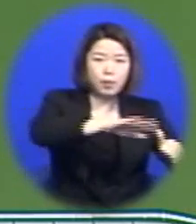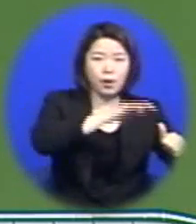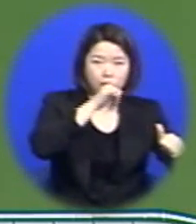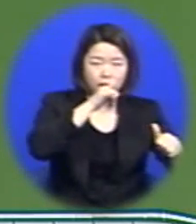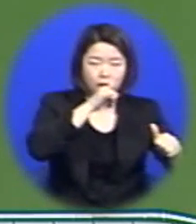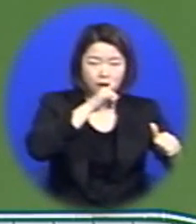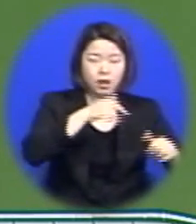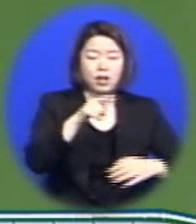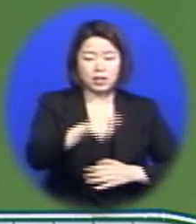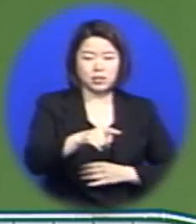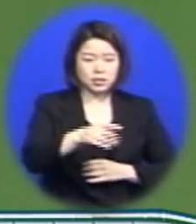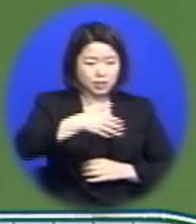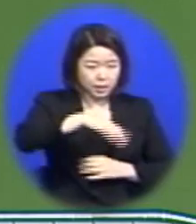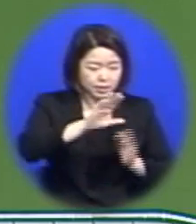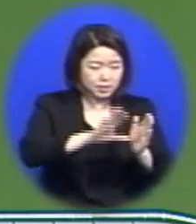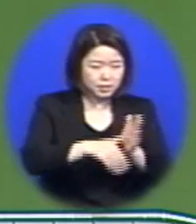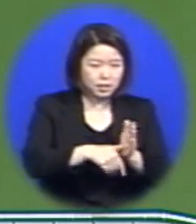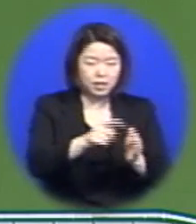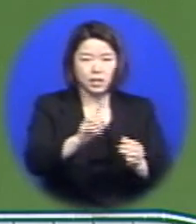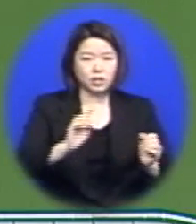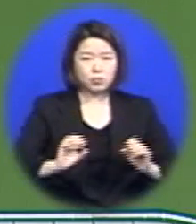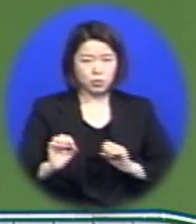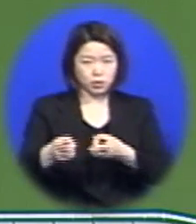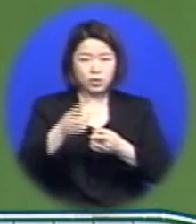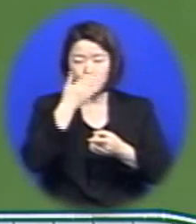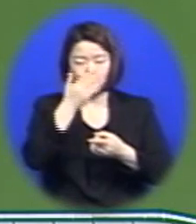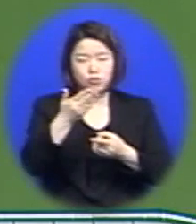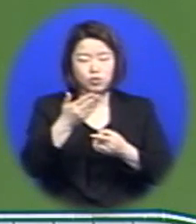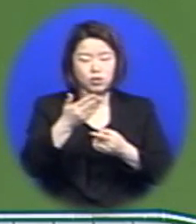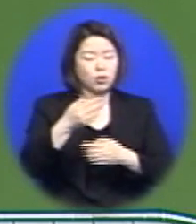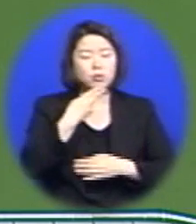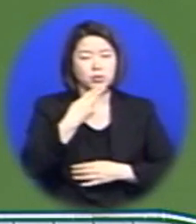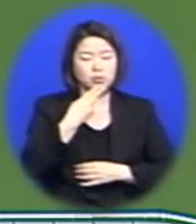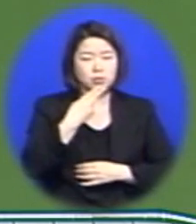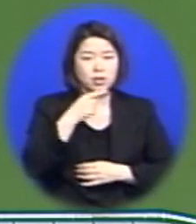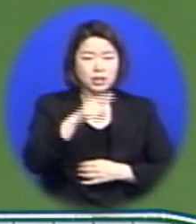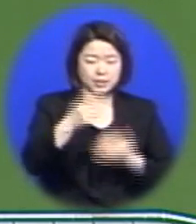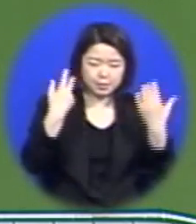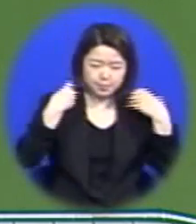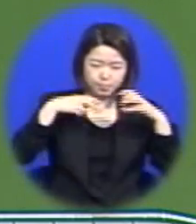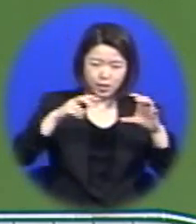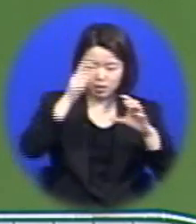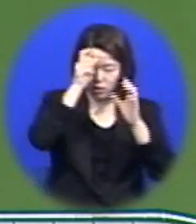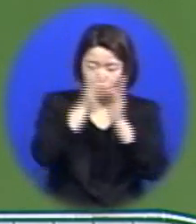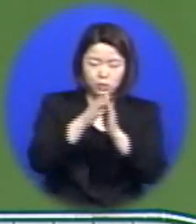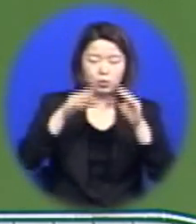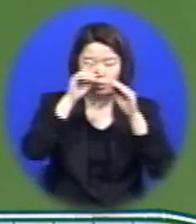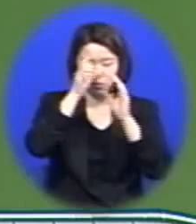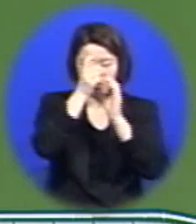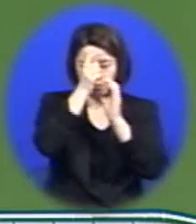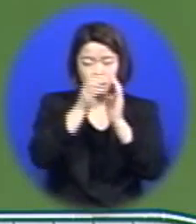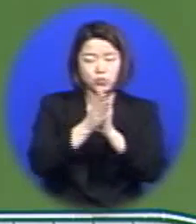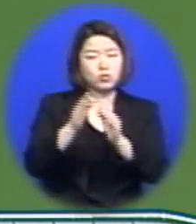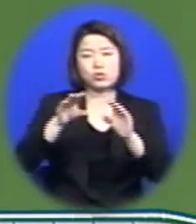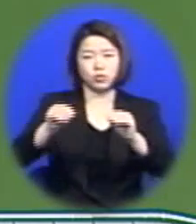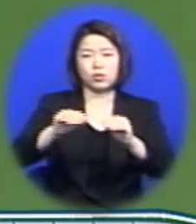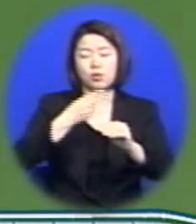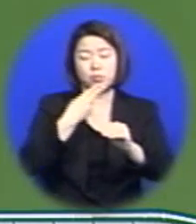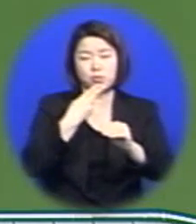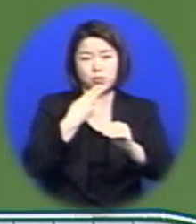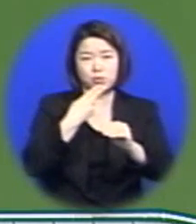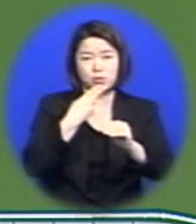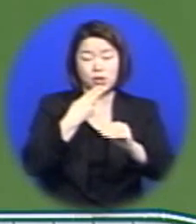쉬지 않았다 그랬습니다 그게 이스라엘 민족이에요 느헤미야 1장 2장을 보면